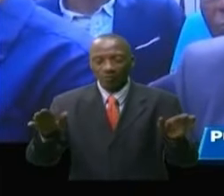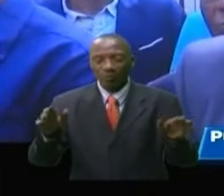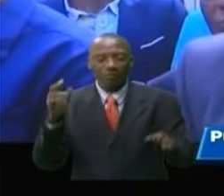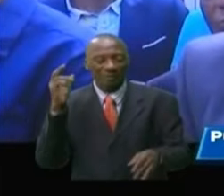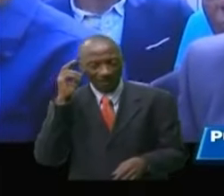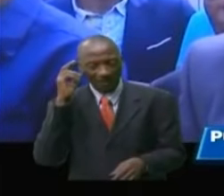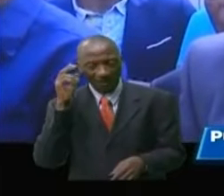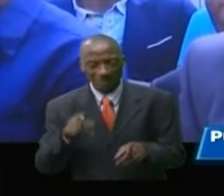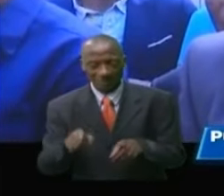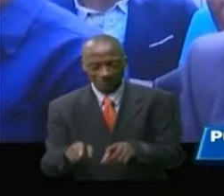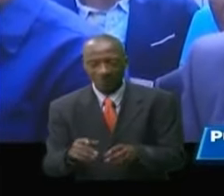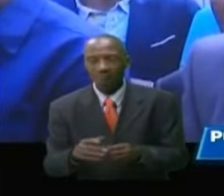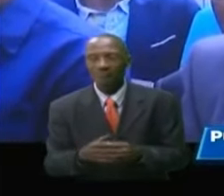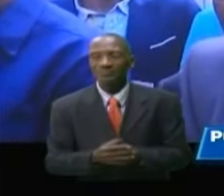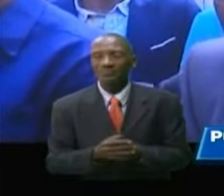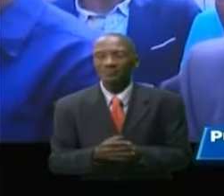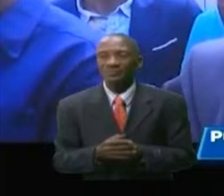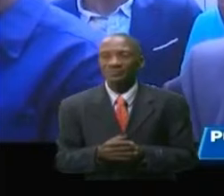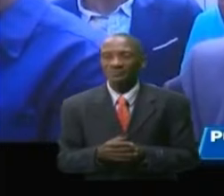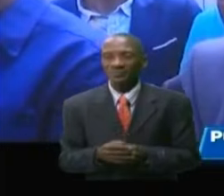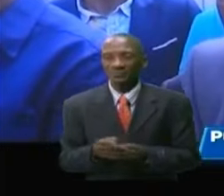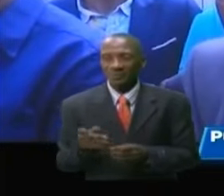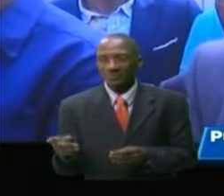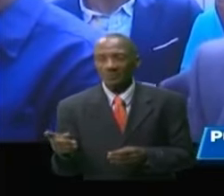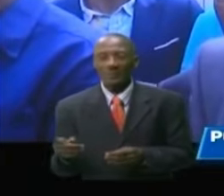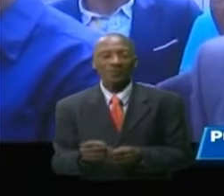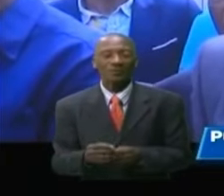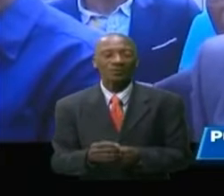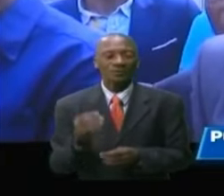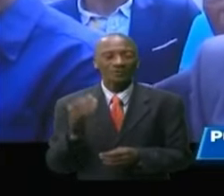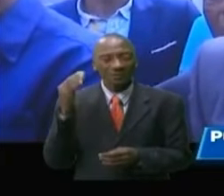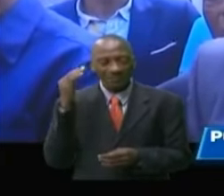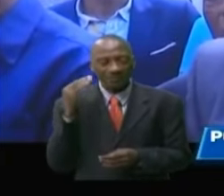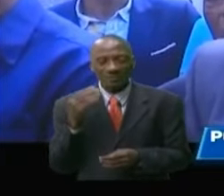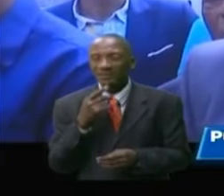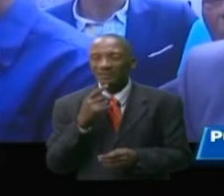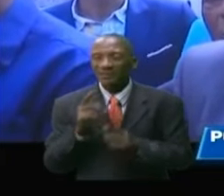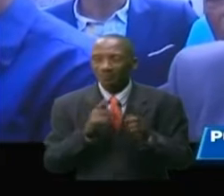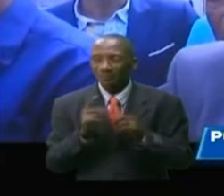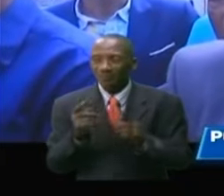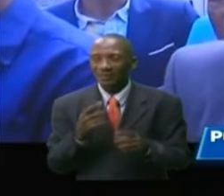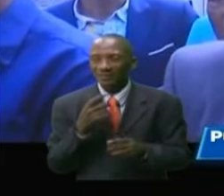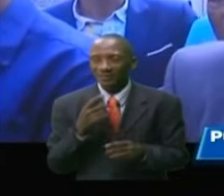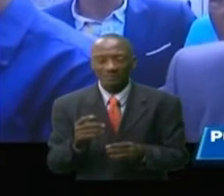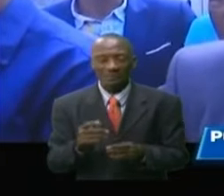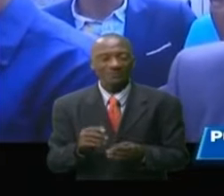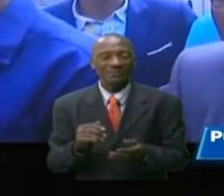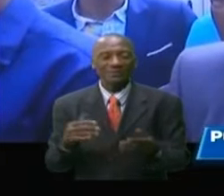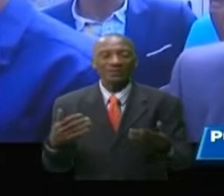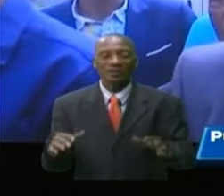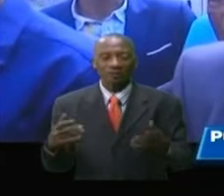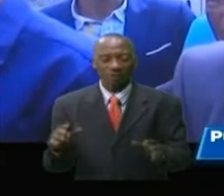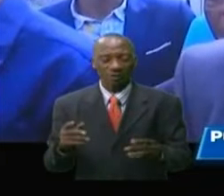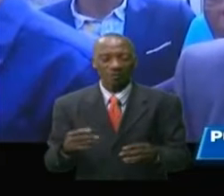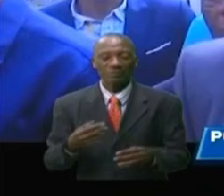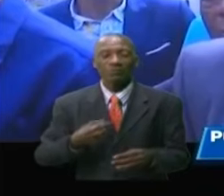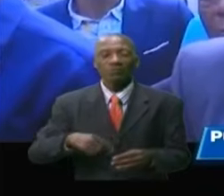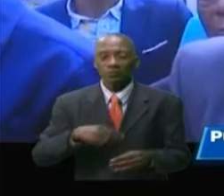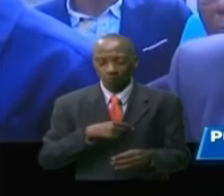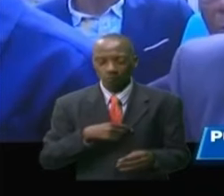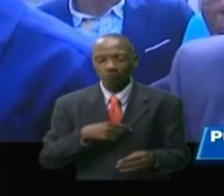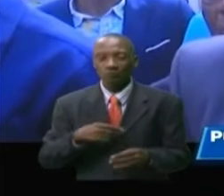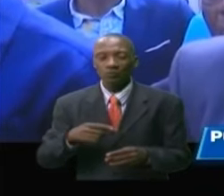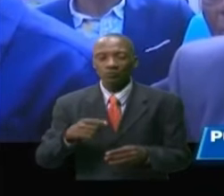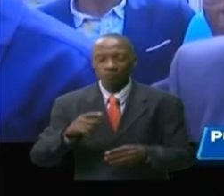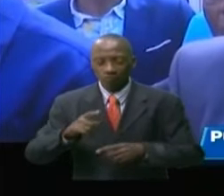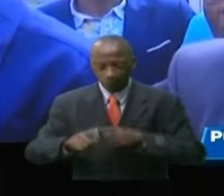matériels seront réunis au niveau de chaque province et de façon spécifique ici dans le Kasaï central. Il